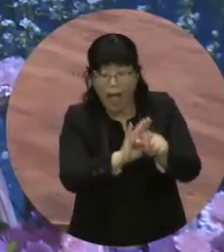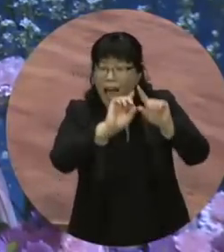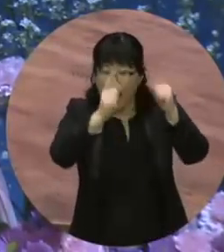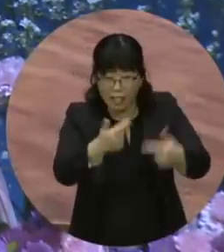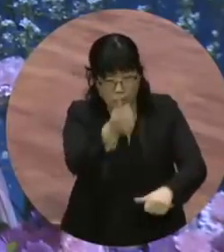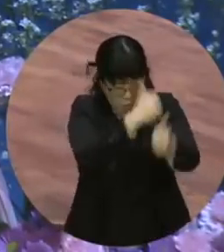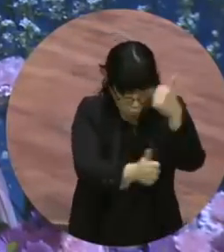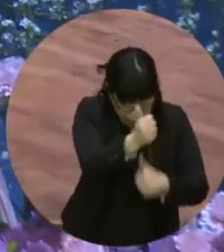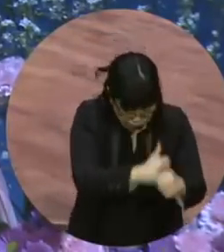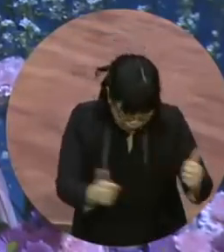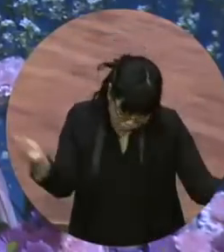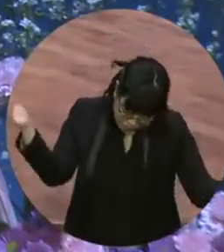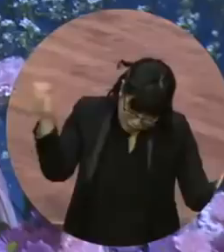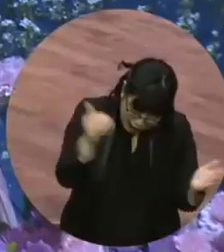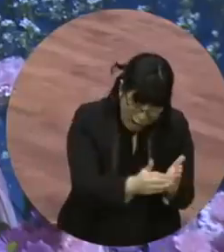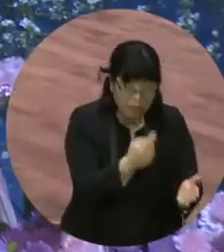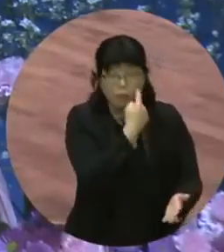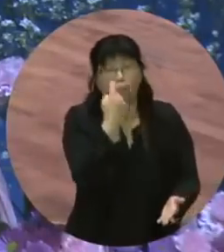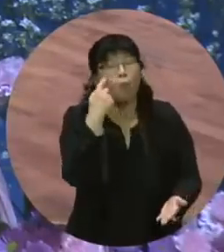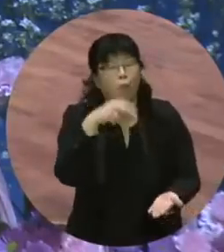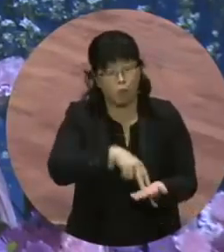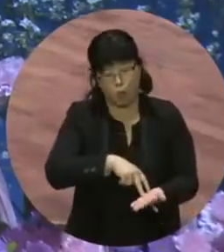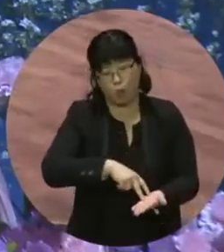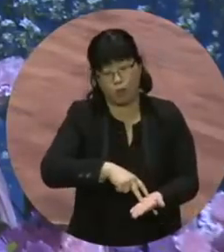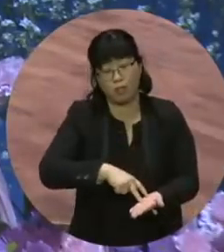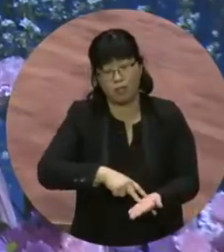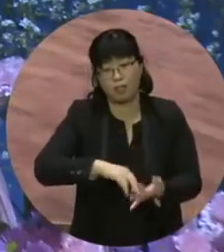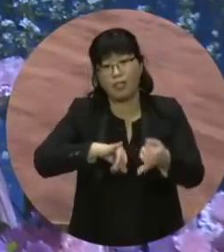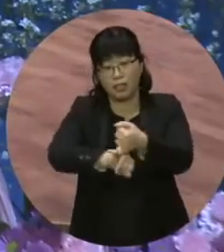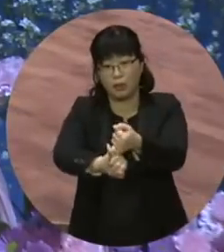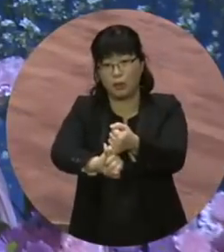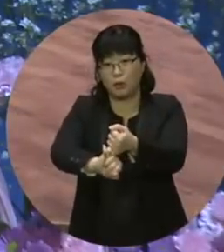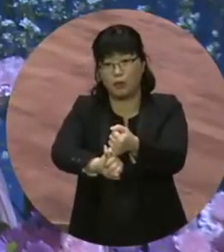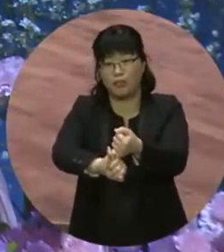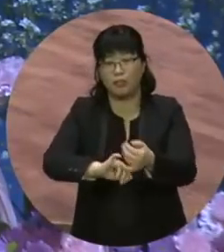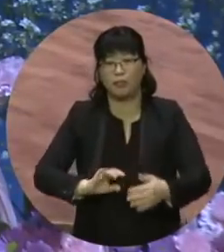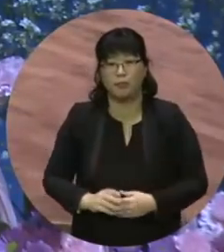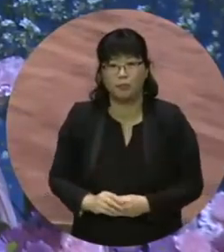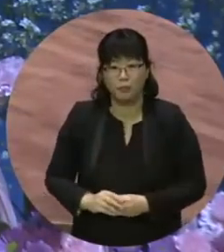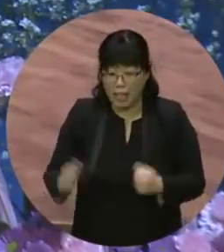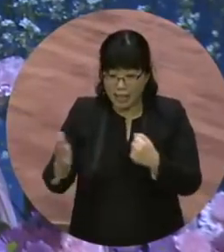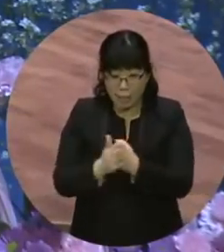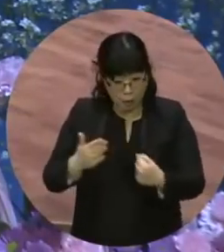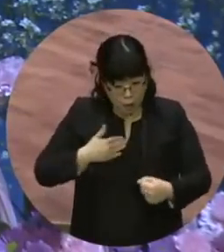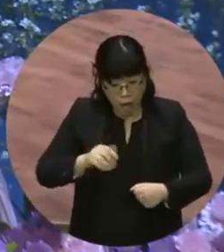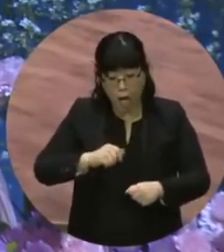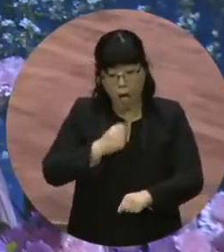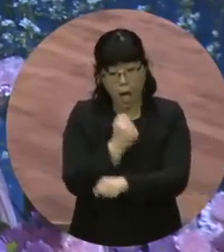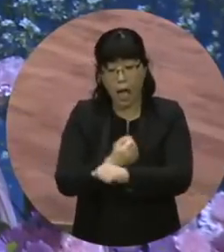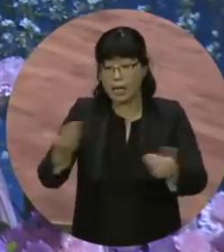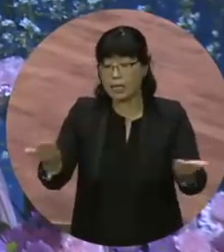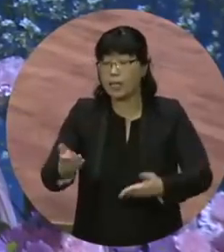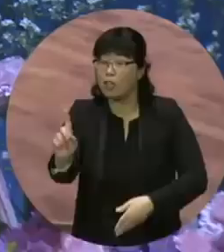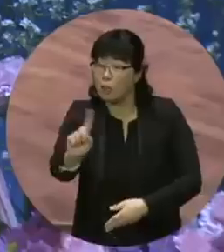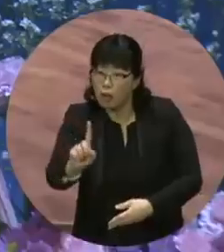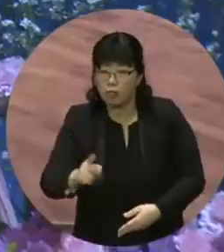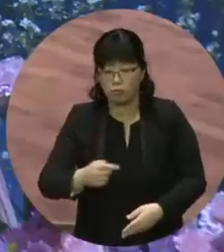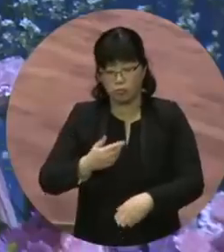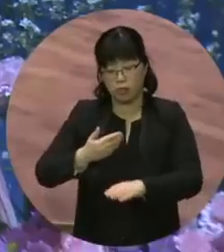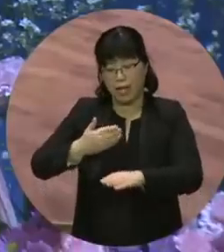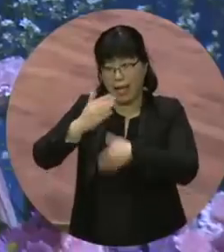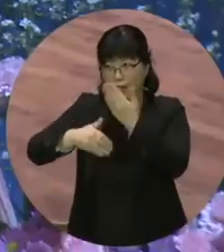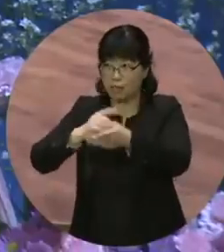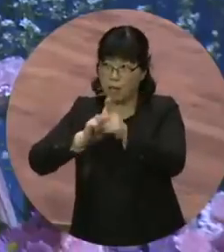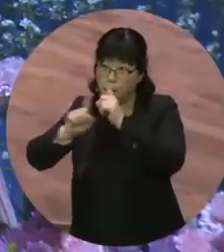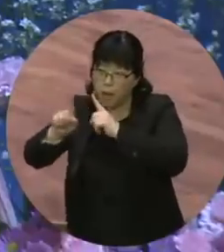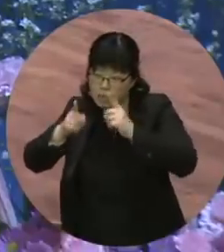하나님의 말씀에 집중하는 삶을 살면 돼요. 아멘. 여러분은 말씀에 집중하시기 바랍니다. 다른 데 집중하면 안